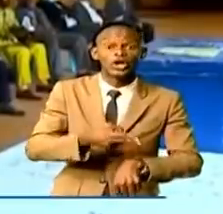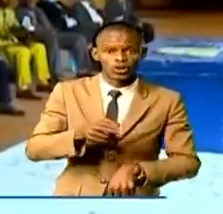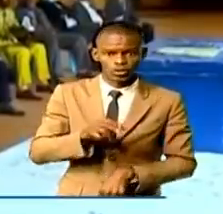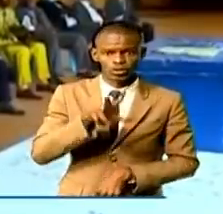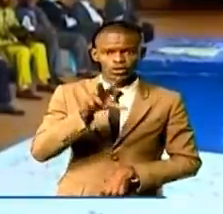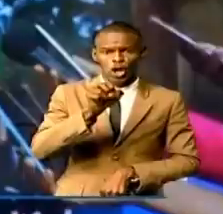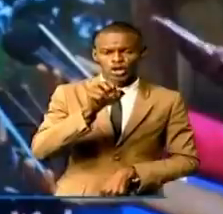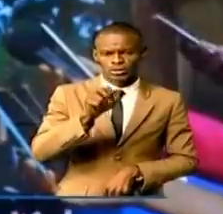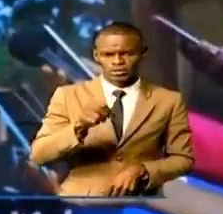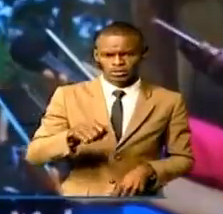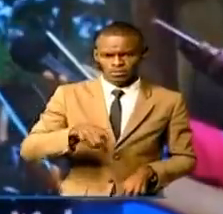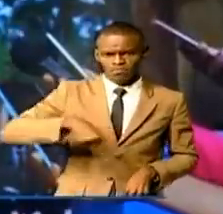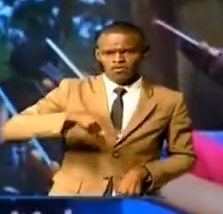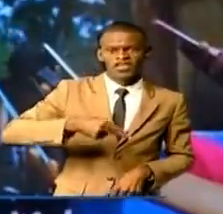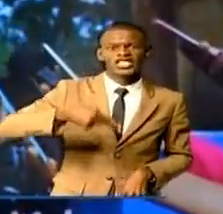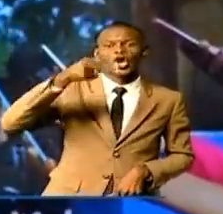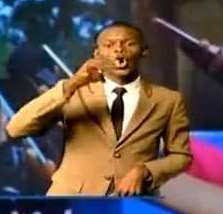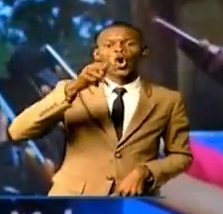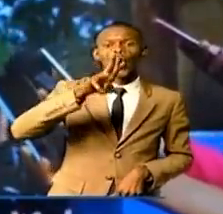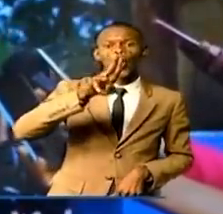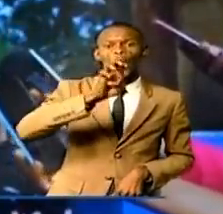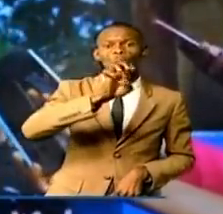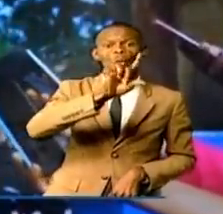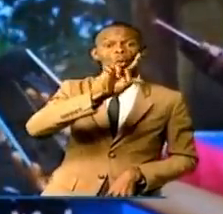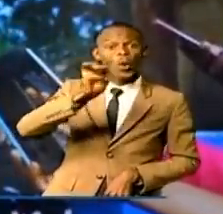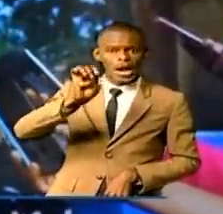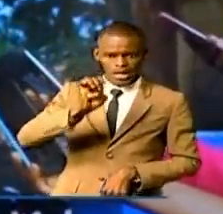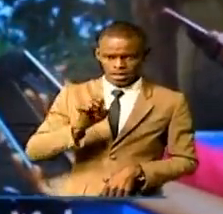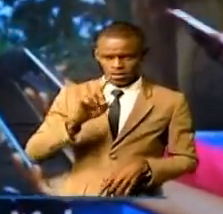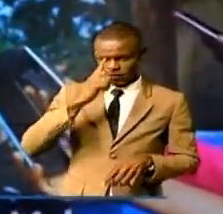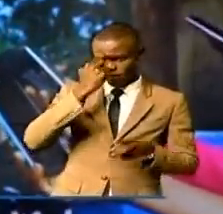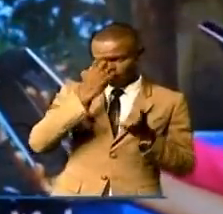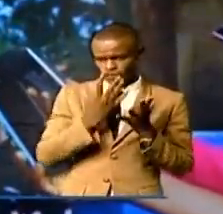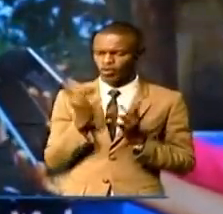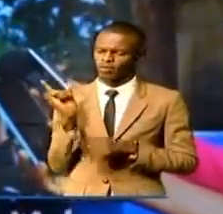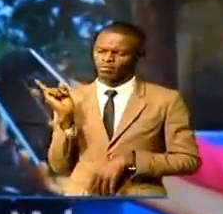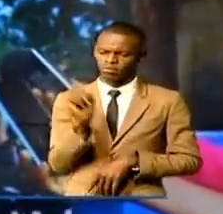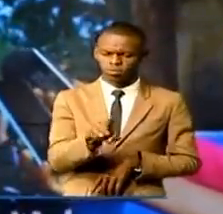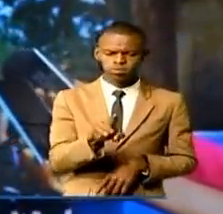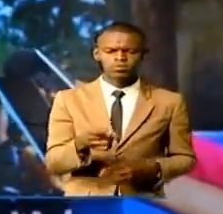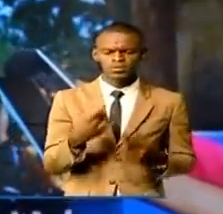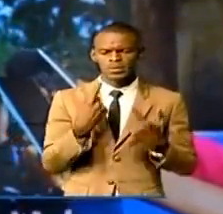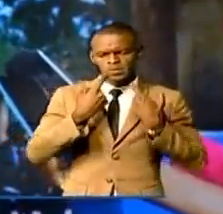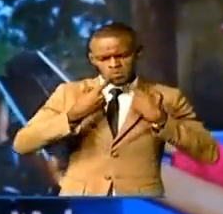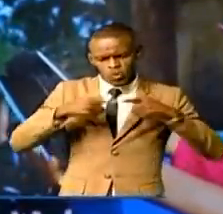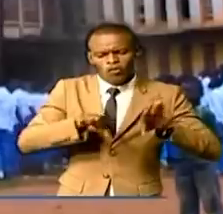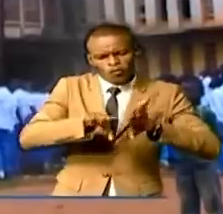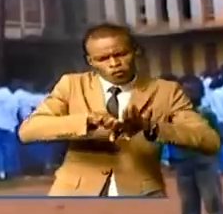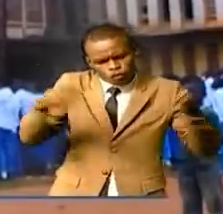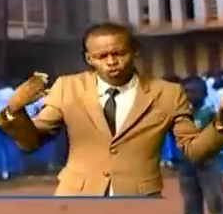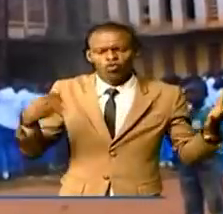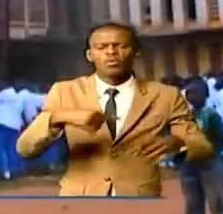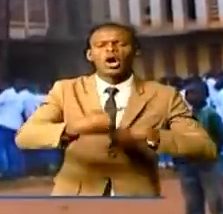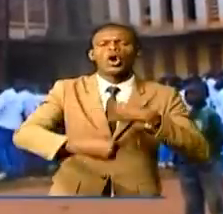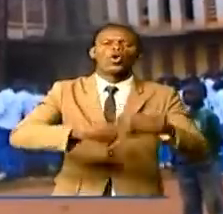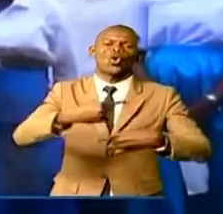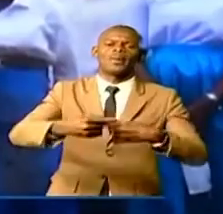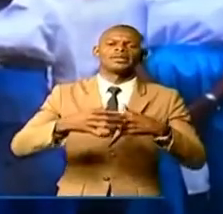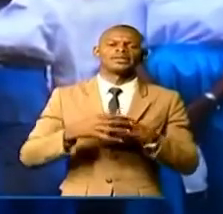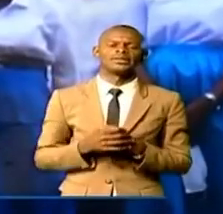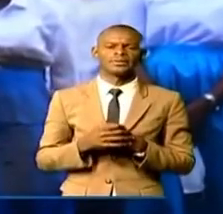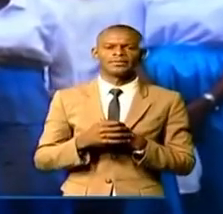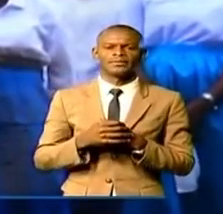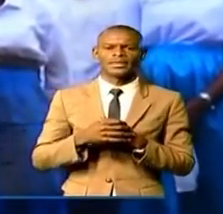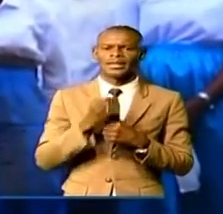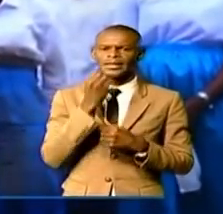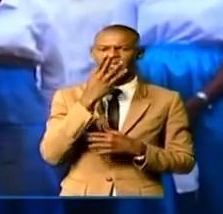Afoussoulou-Wolo, a lancé officiellement le déroulement de celles-ci qui ont commencé par la dissertation. Nous sommes à l'Institut du 4 octobre, ex-Athénée de